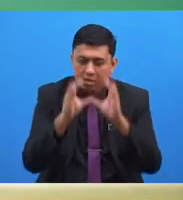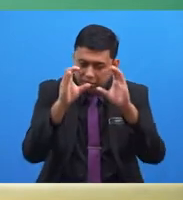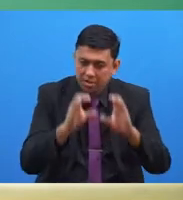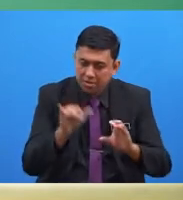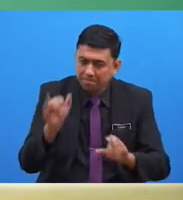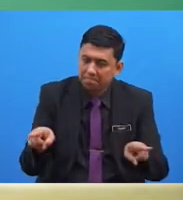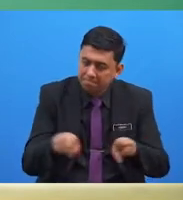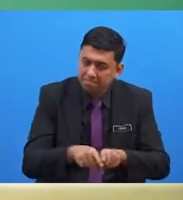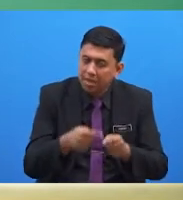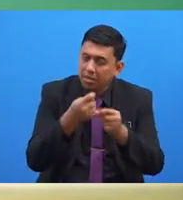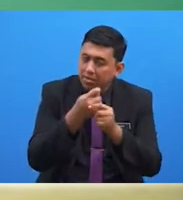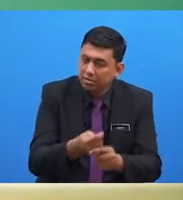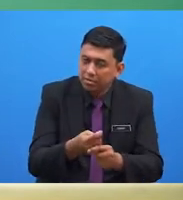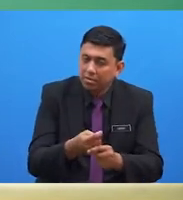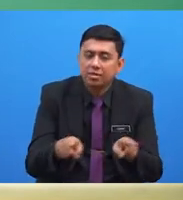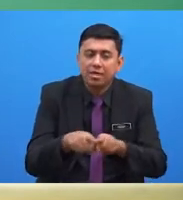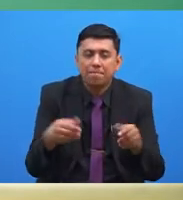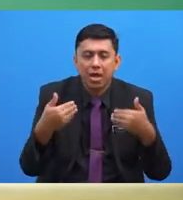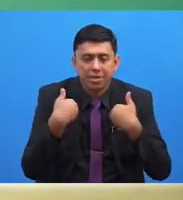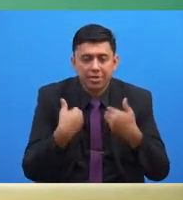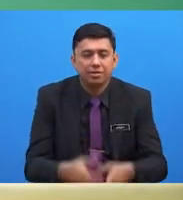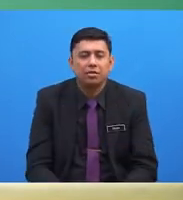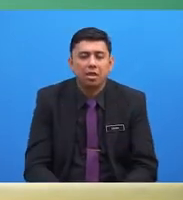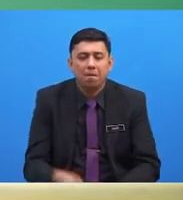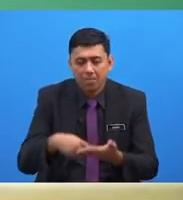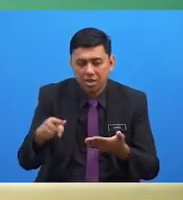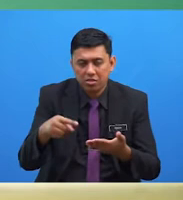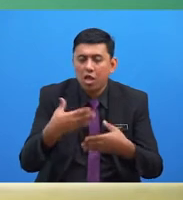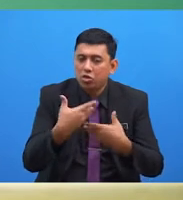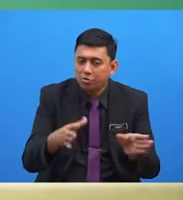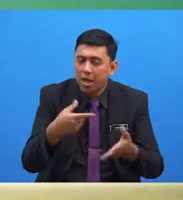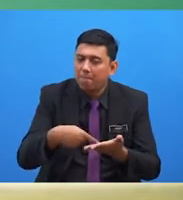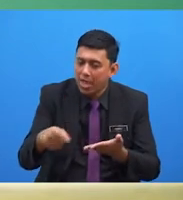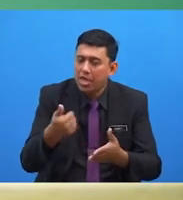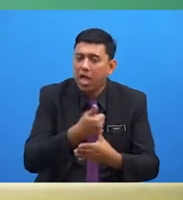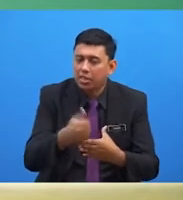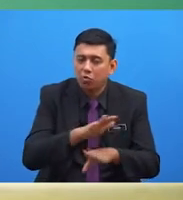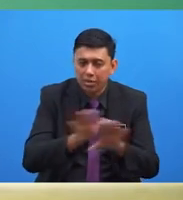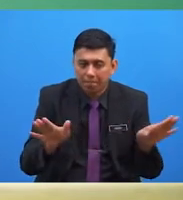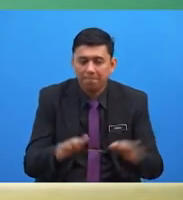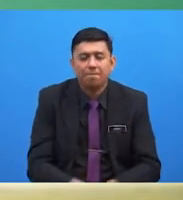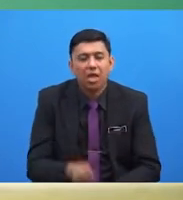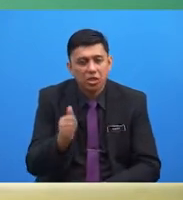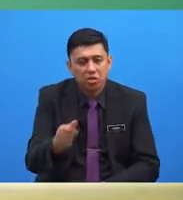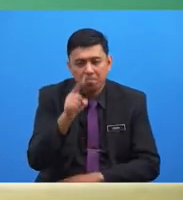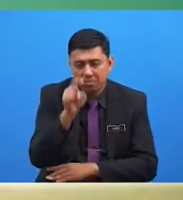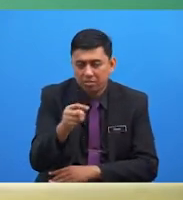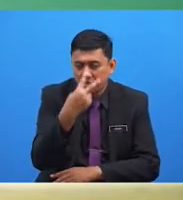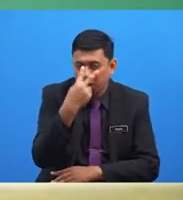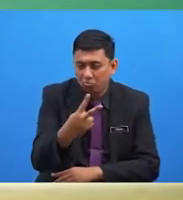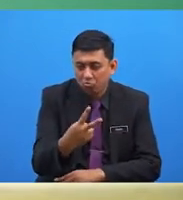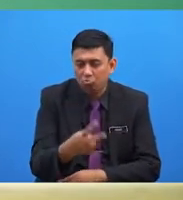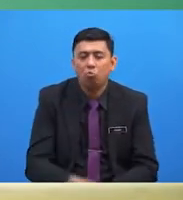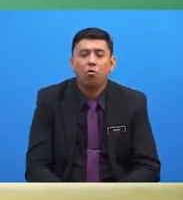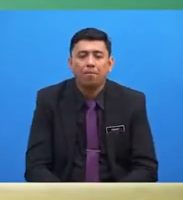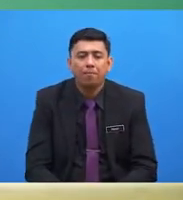digunapakai dalam menentukan sama ada belanja tersebut telah dibayar atau tidak. Anda perlu melihat butiran tersebut